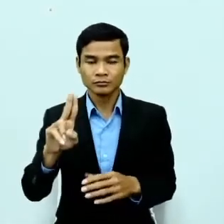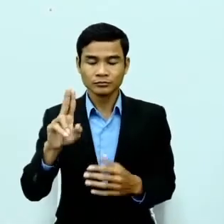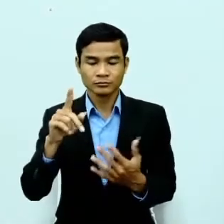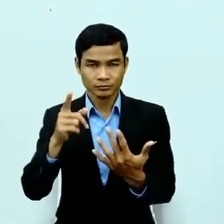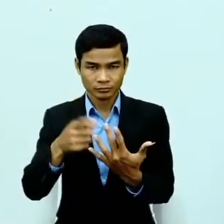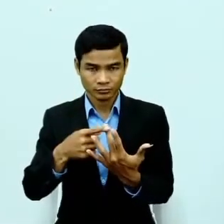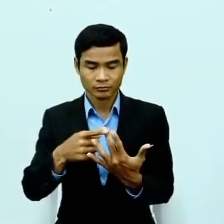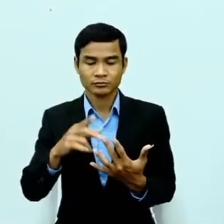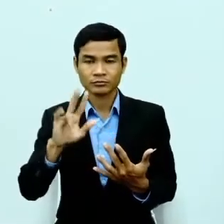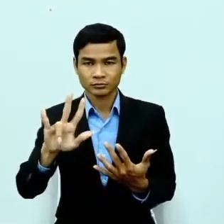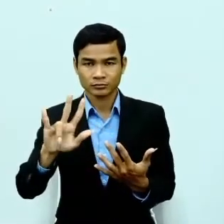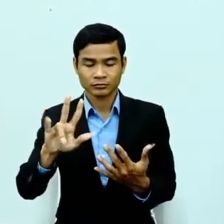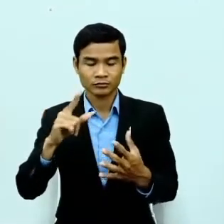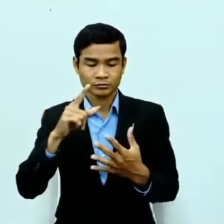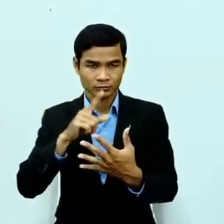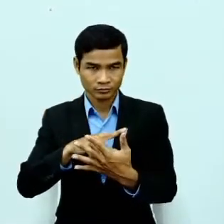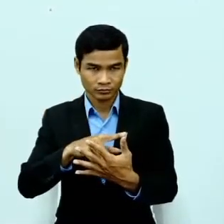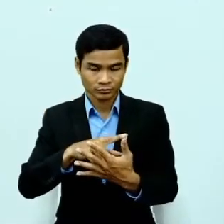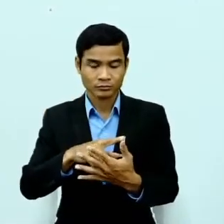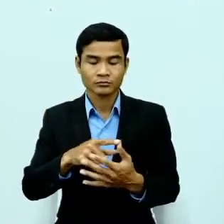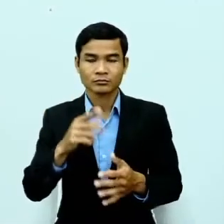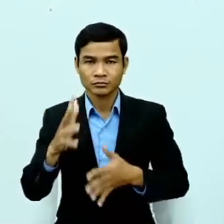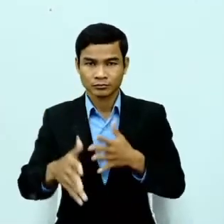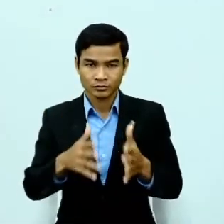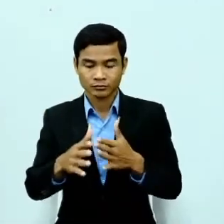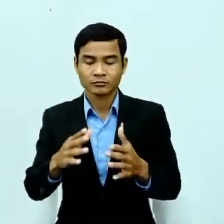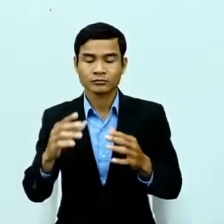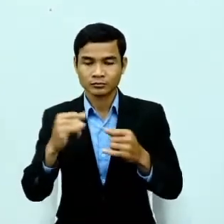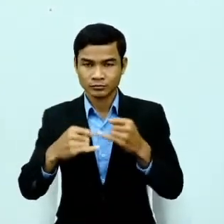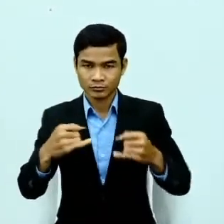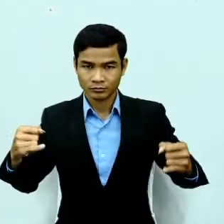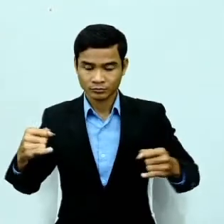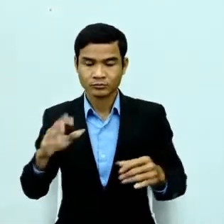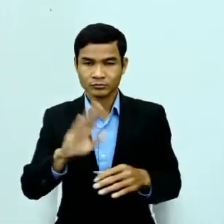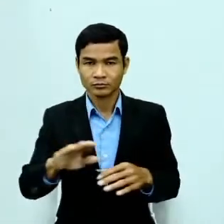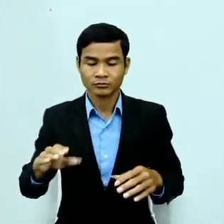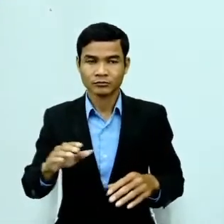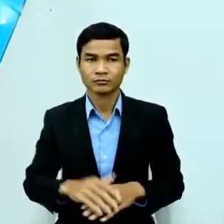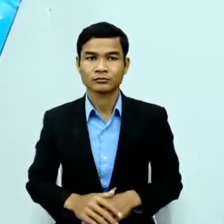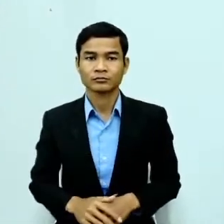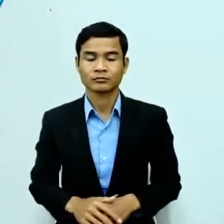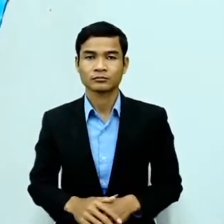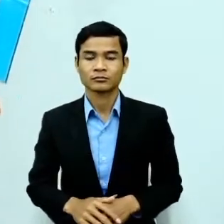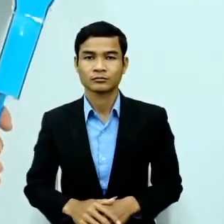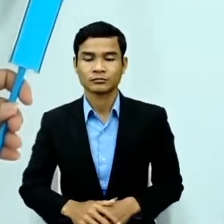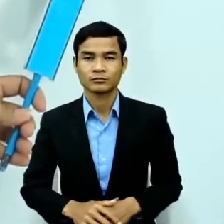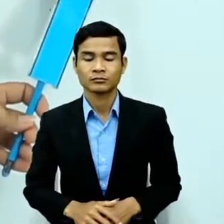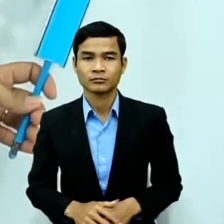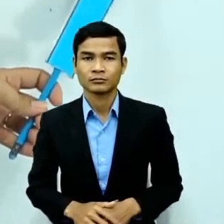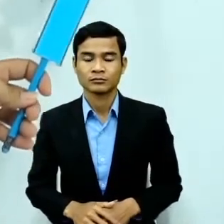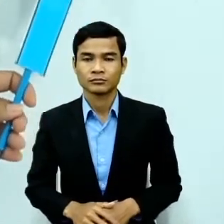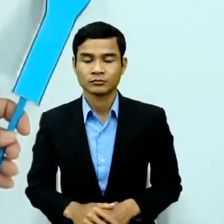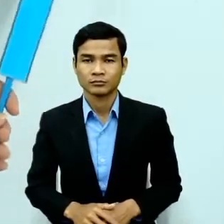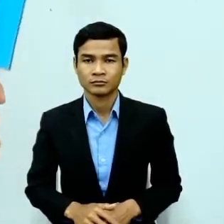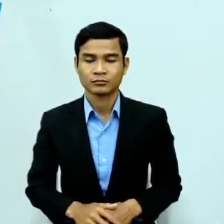ấm ấm bò ấm bò ấm bò chà cốn